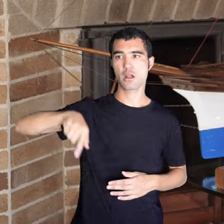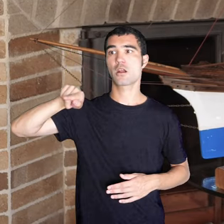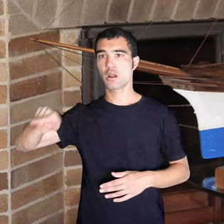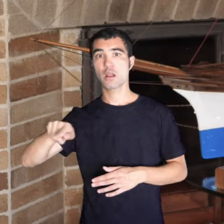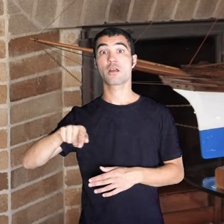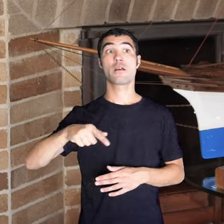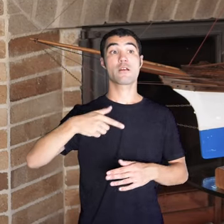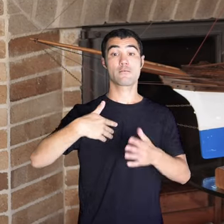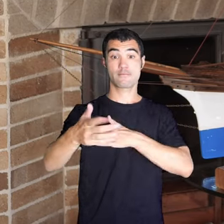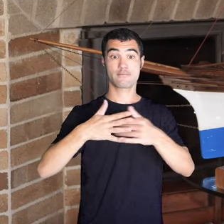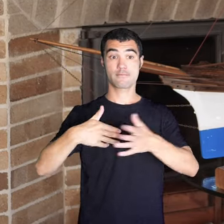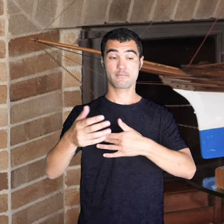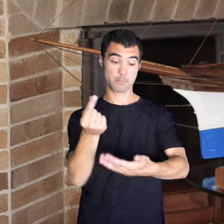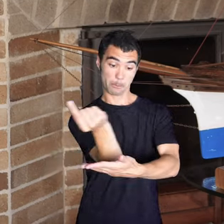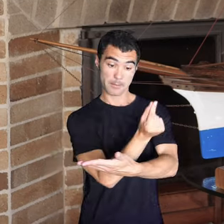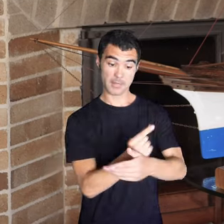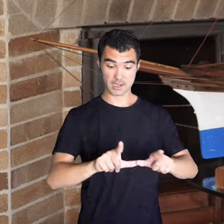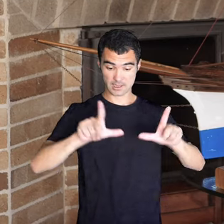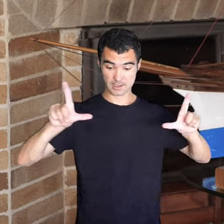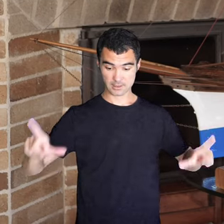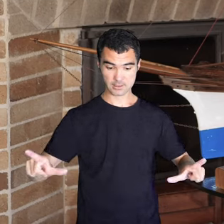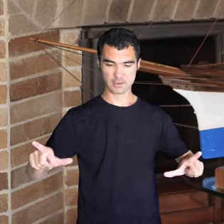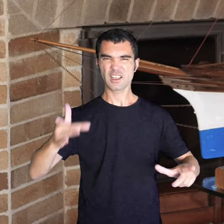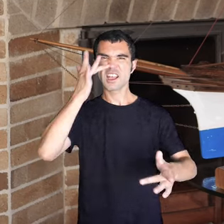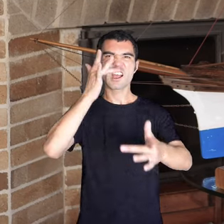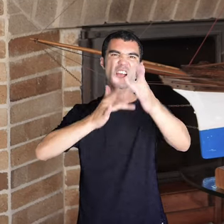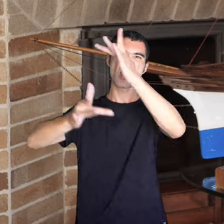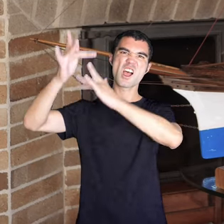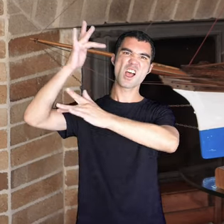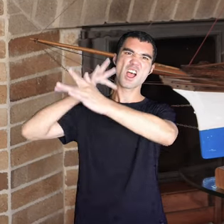fèrem damunt plantilles antigues